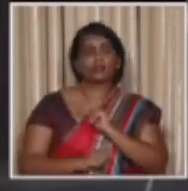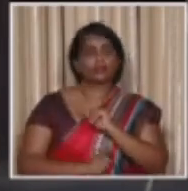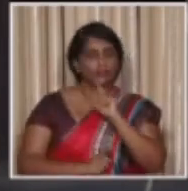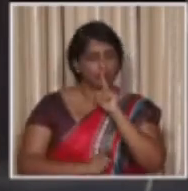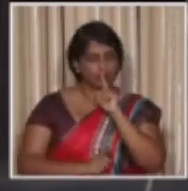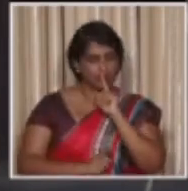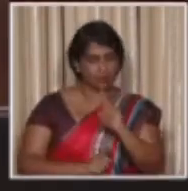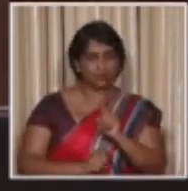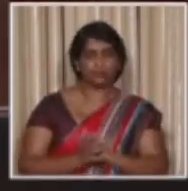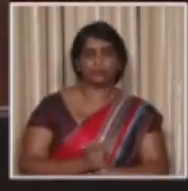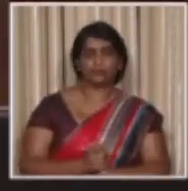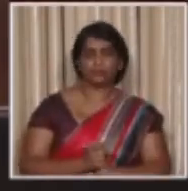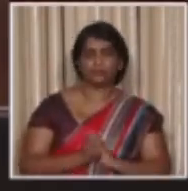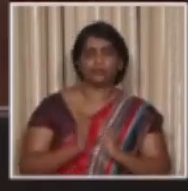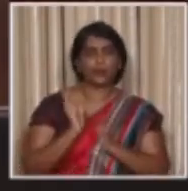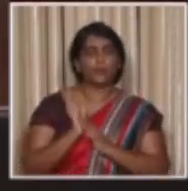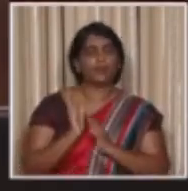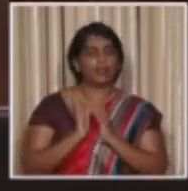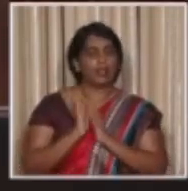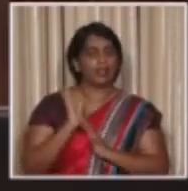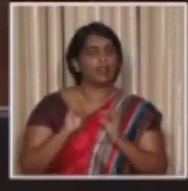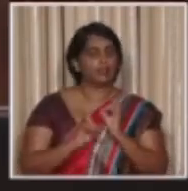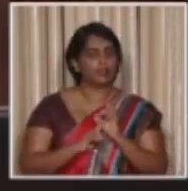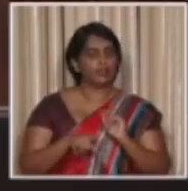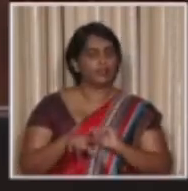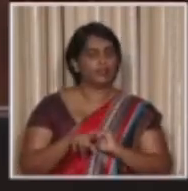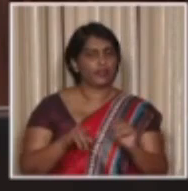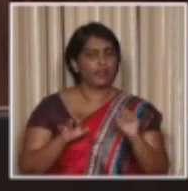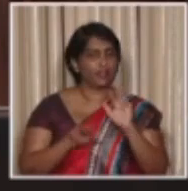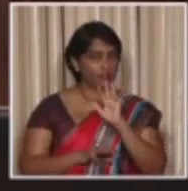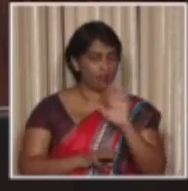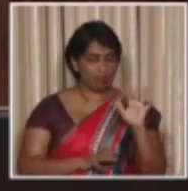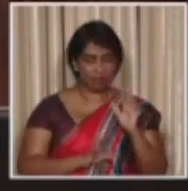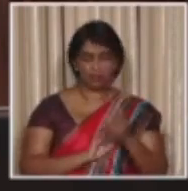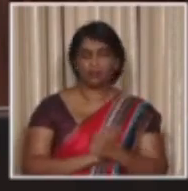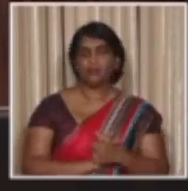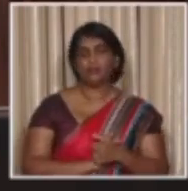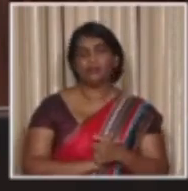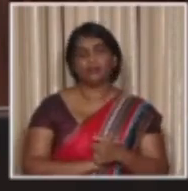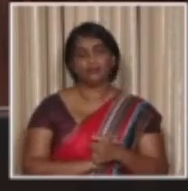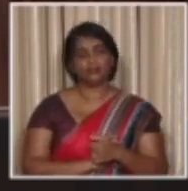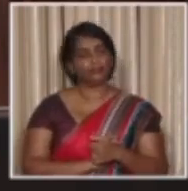කරන්න කියන එක මම ඉල්ලීමක් කරනවා කරු මහින්දානන්ද අලුත්ගම් ගේ මැත්තම ඔබතුමාට මිනිත්තු 19 කාලයක් තියෙනවා